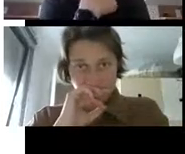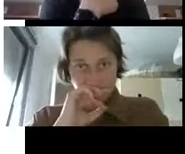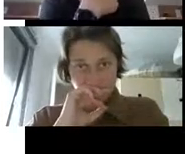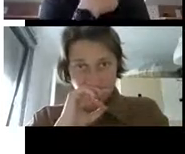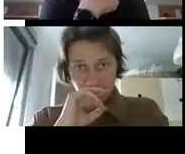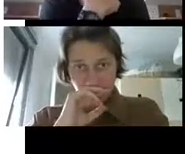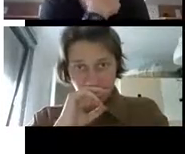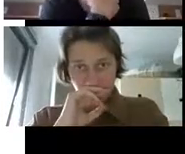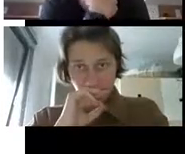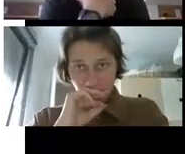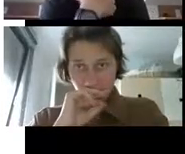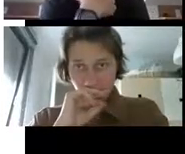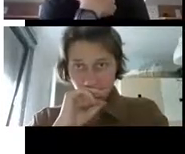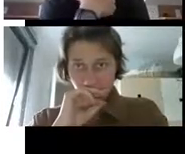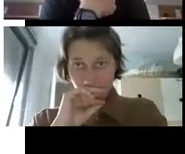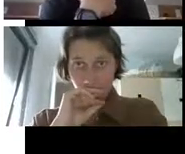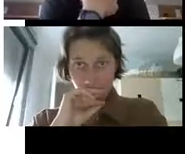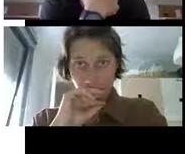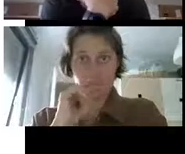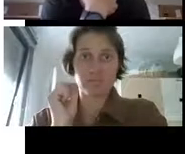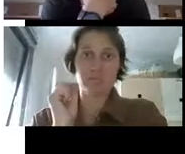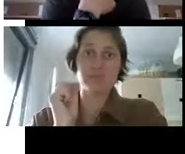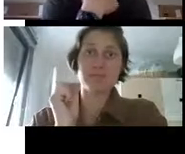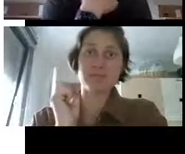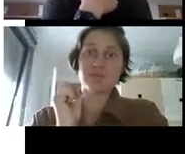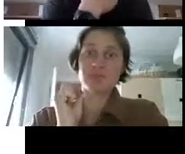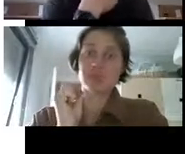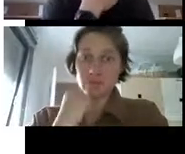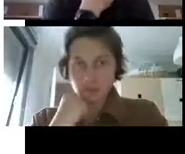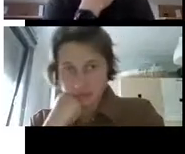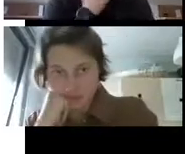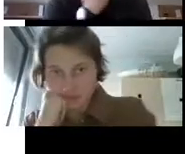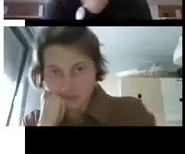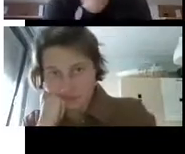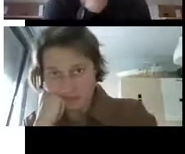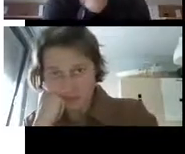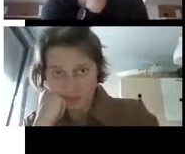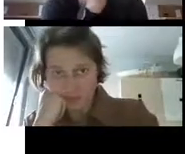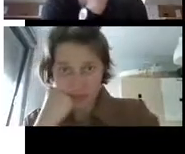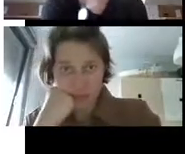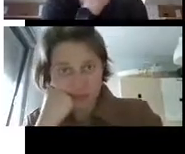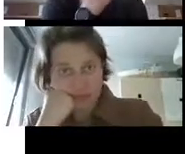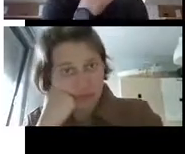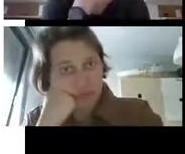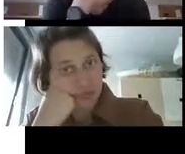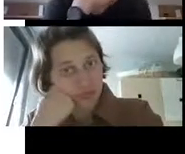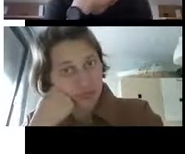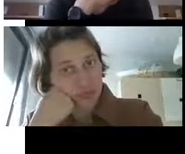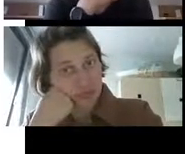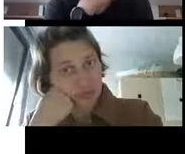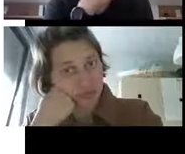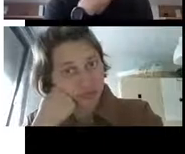al gezegd heb, wij gaan nog voor die noodprocedure pleiten en ijveren om die zo snel mogelijk online te krijgen.